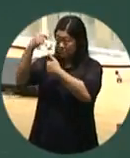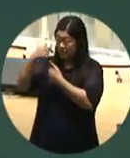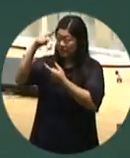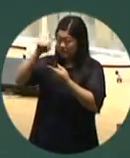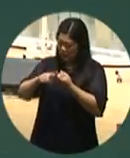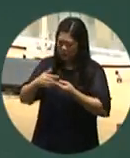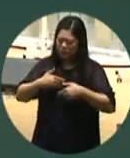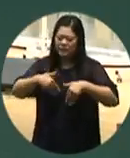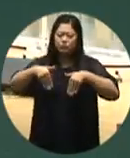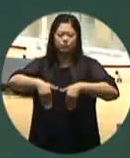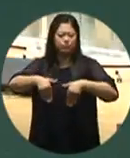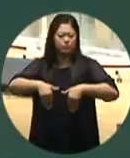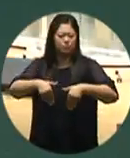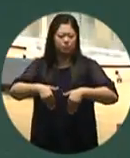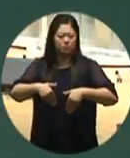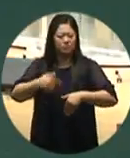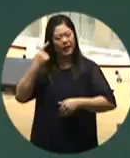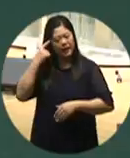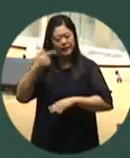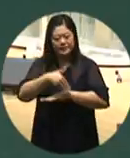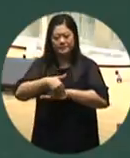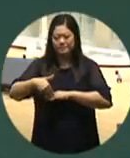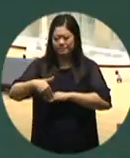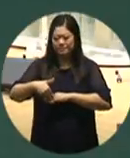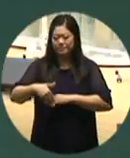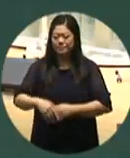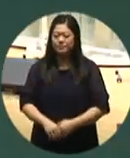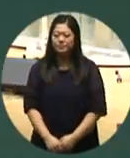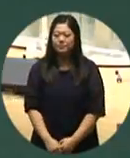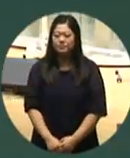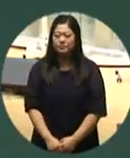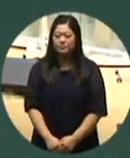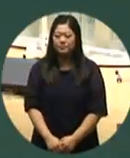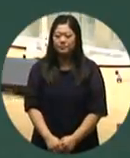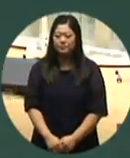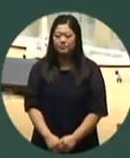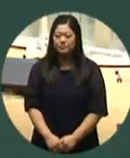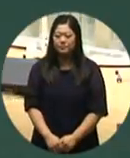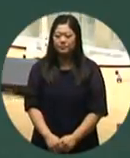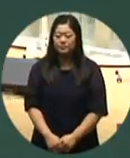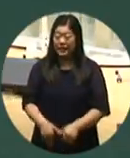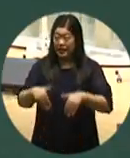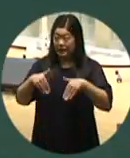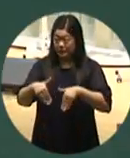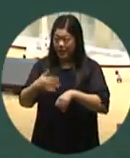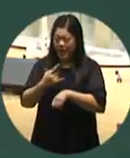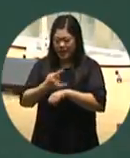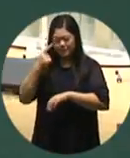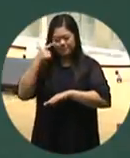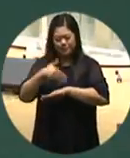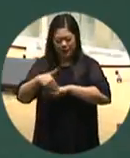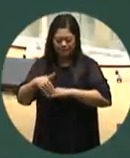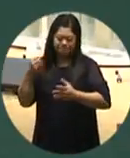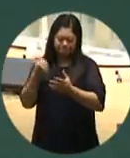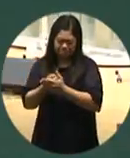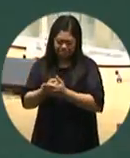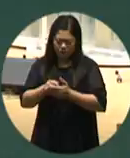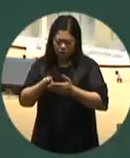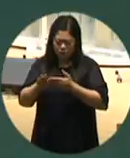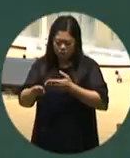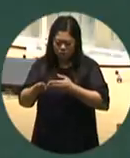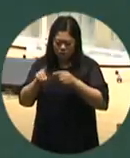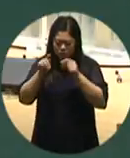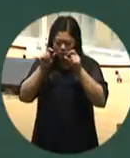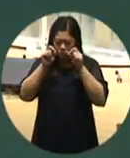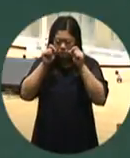errands for that. 그런 생각을 한 거예요. That's what I thought. 근데 이상하게 그때부터요, 이렇게 사슬 이 눈이 열리고 응답이 오기 시작하는